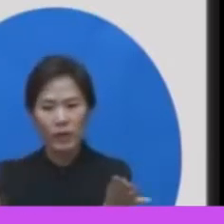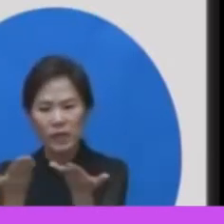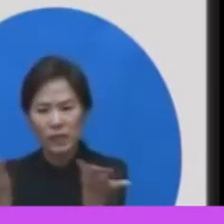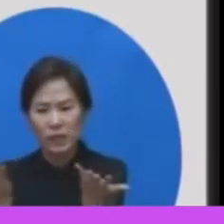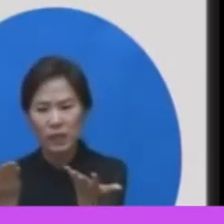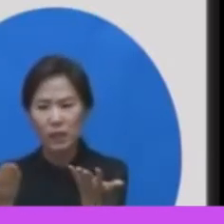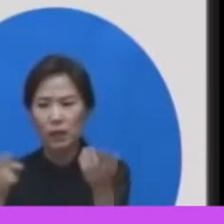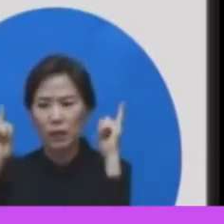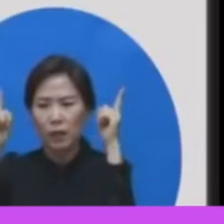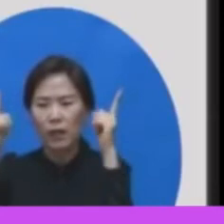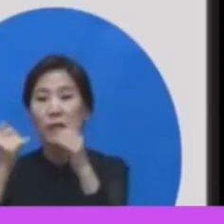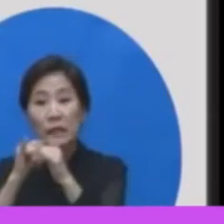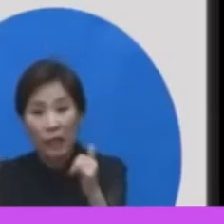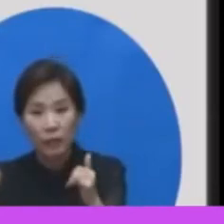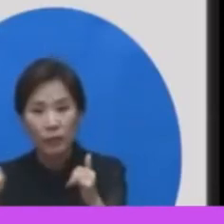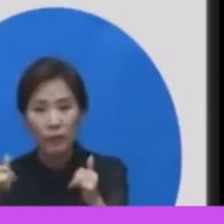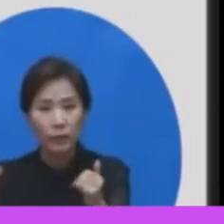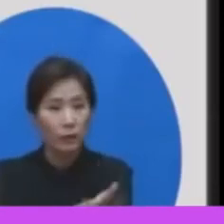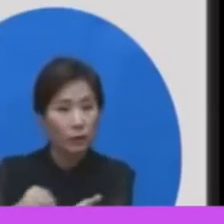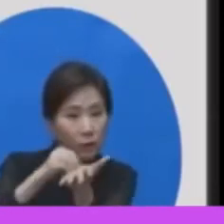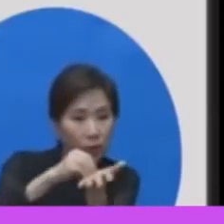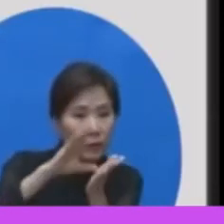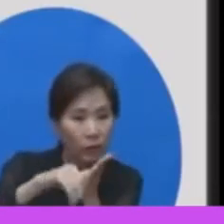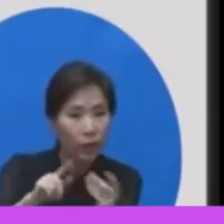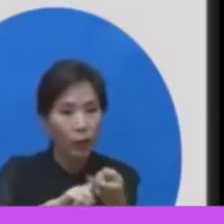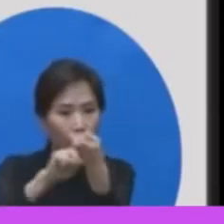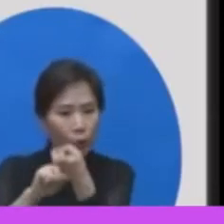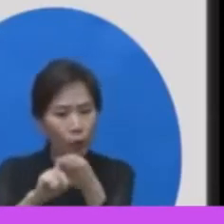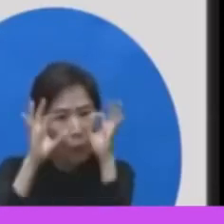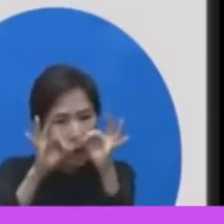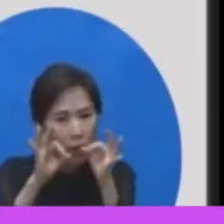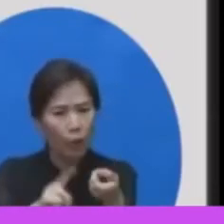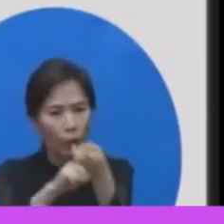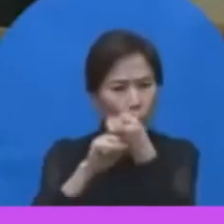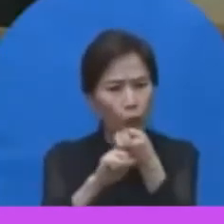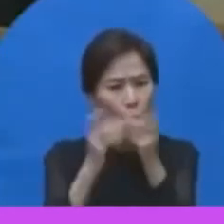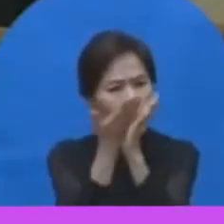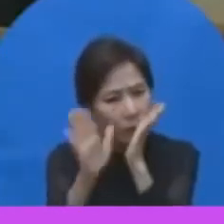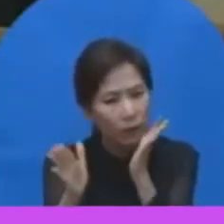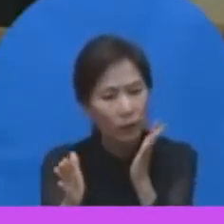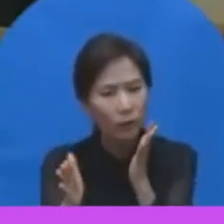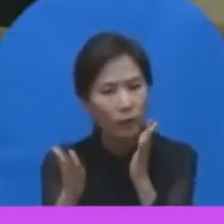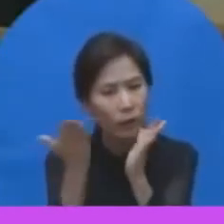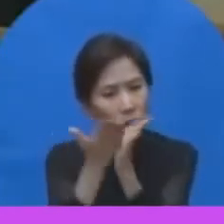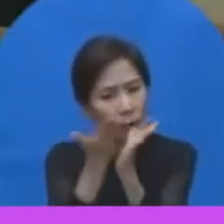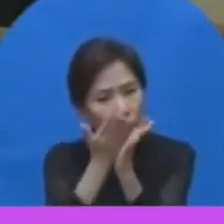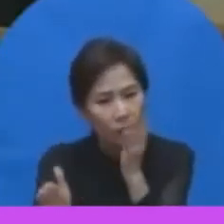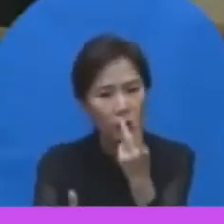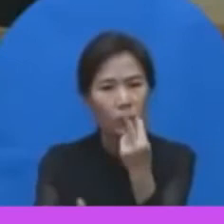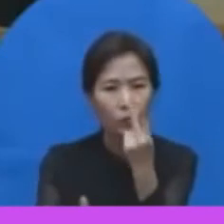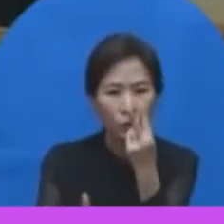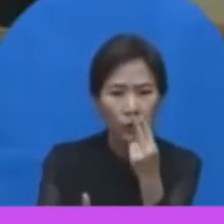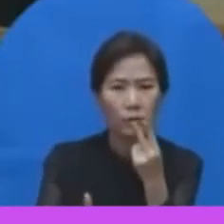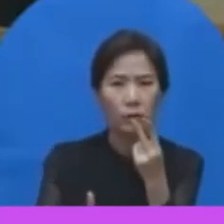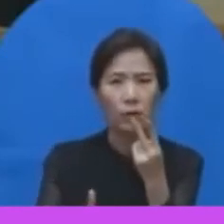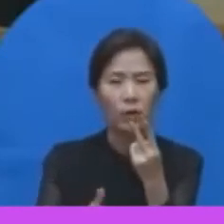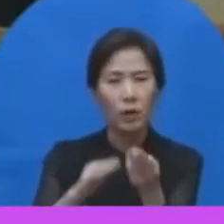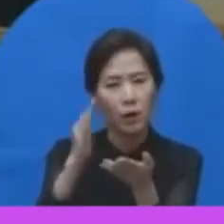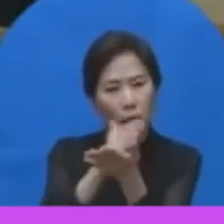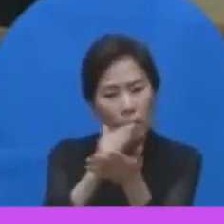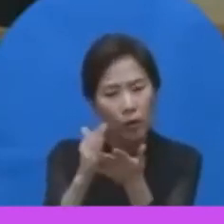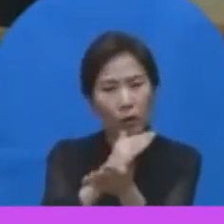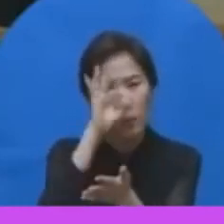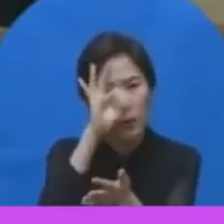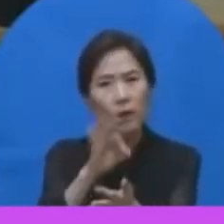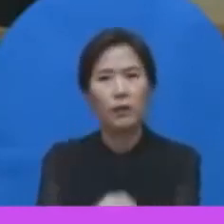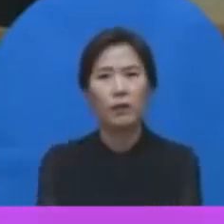보지 아니한다라고 이렇게 좀 특이하게 규정이 되어 있는데 이것은 우리가 법 해석할 때 간주 규정으로서 강행 규정으로 볼 수